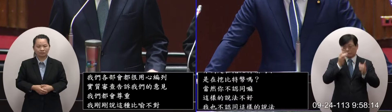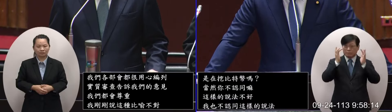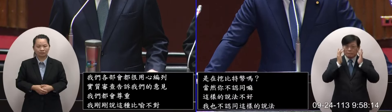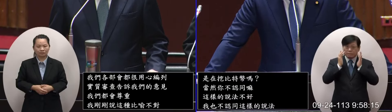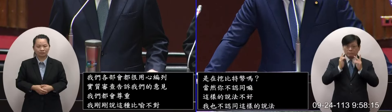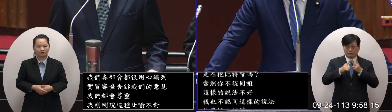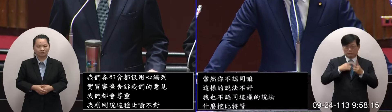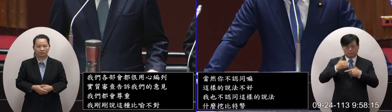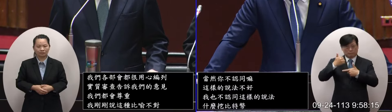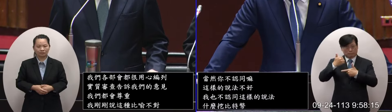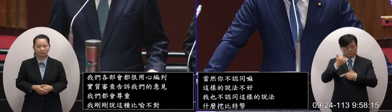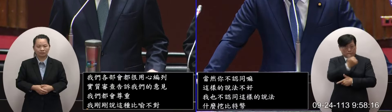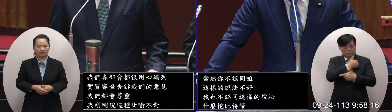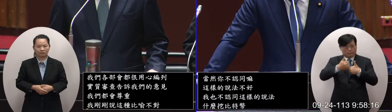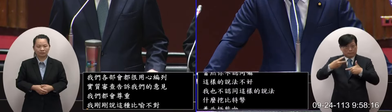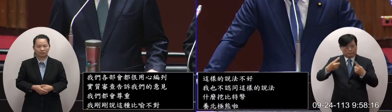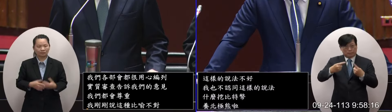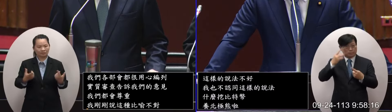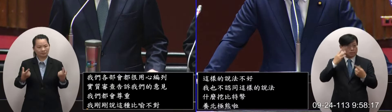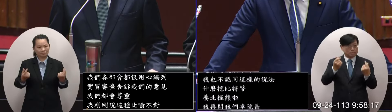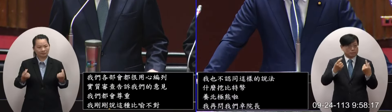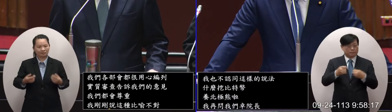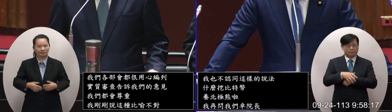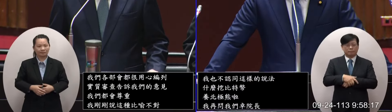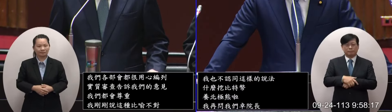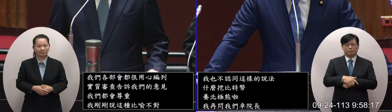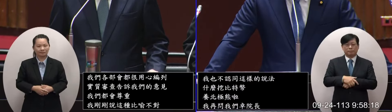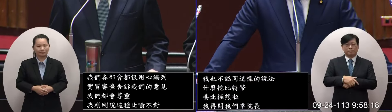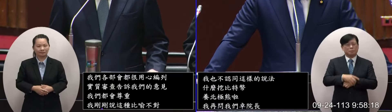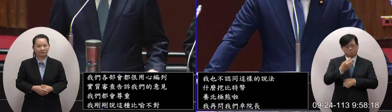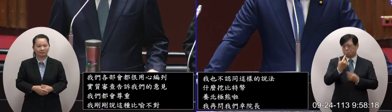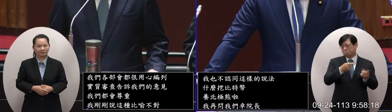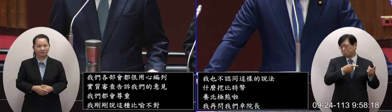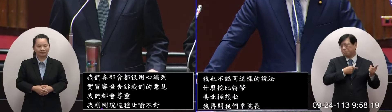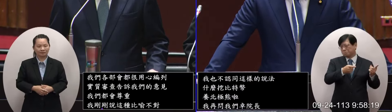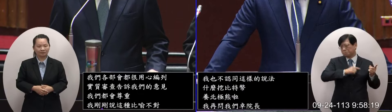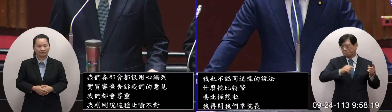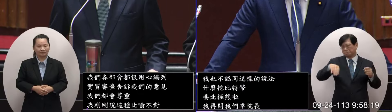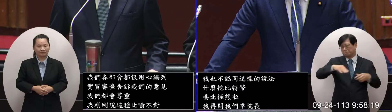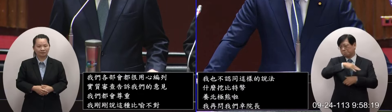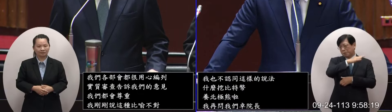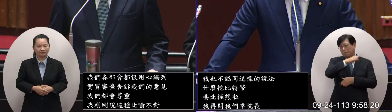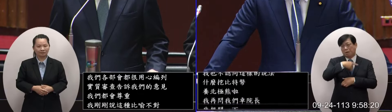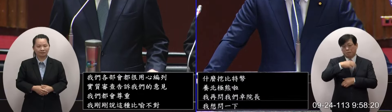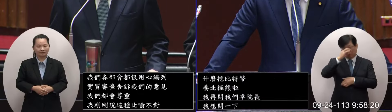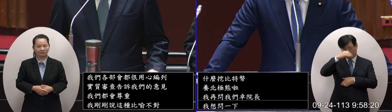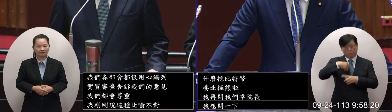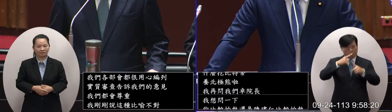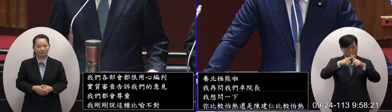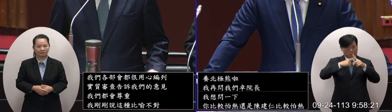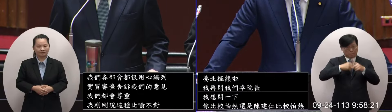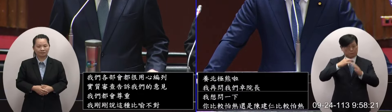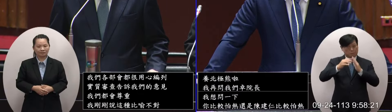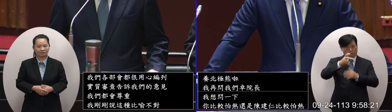还是陈建仁比较怕热？ 一样 啊？不，我觉得你比较怕热。你有没有看过 X 战警？